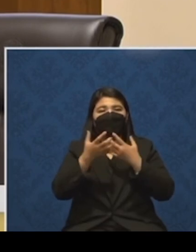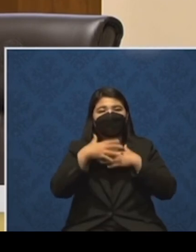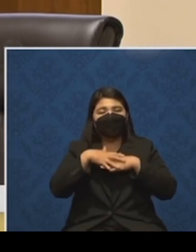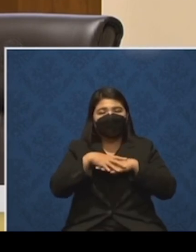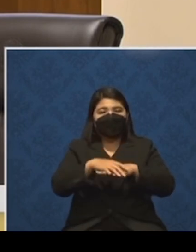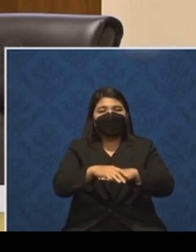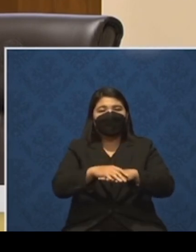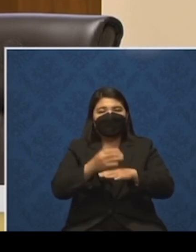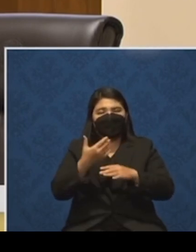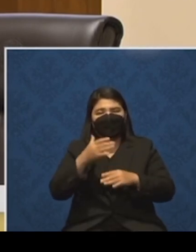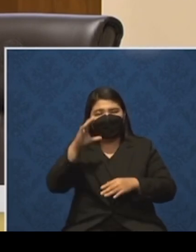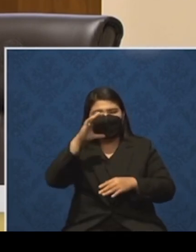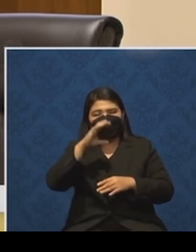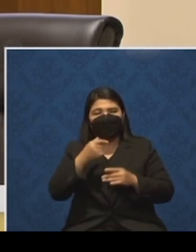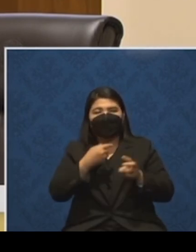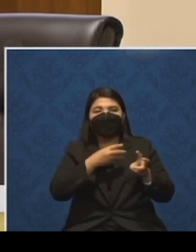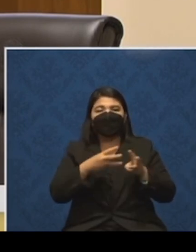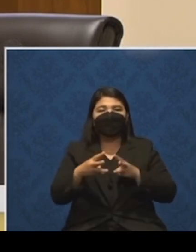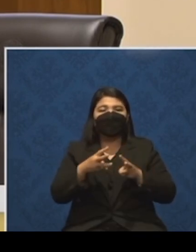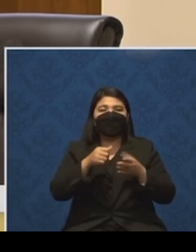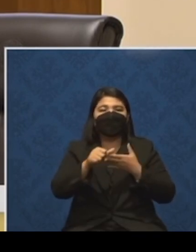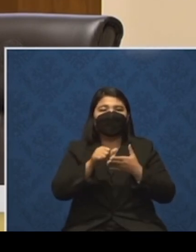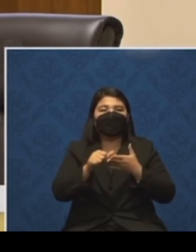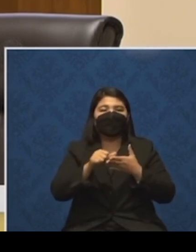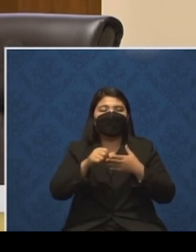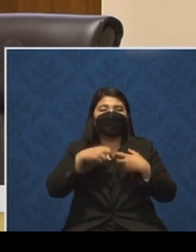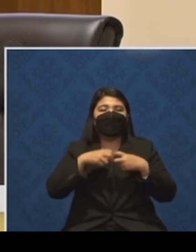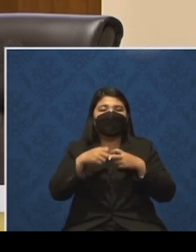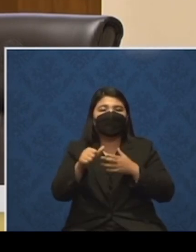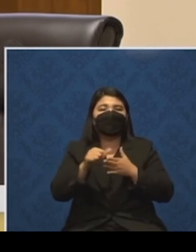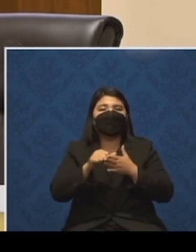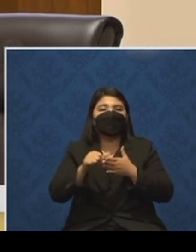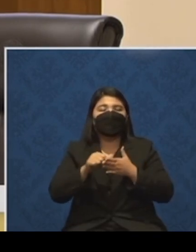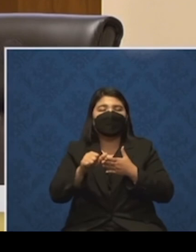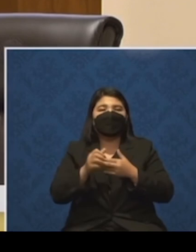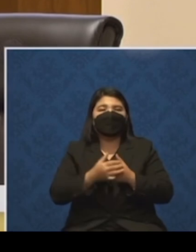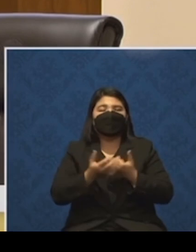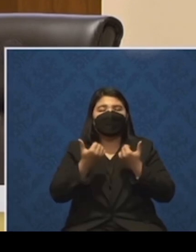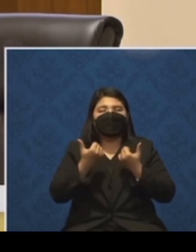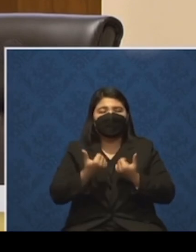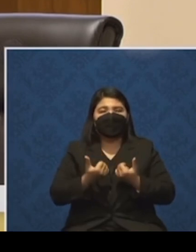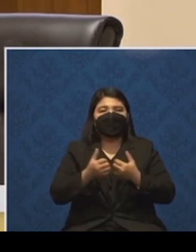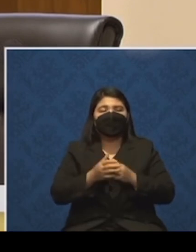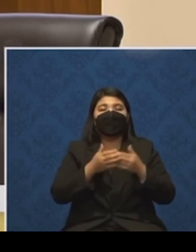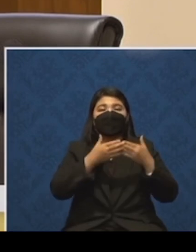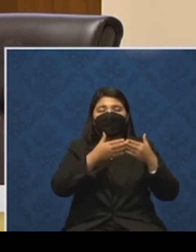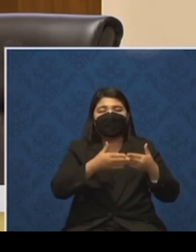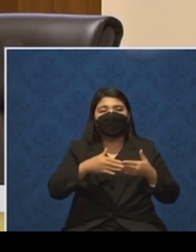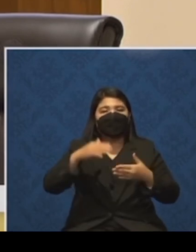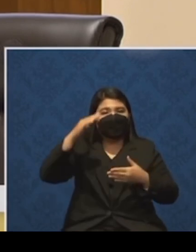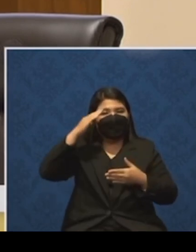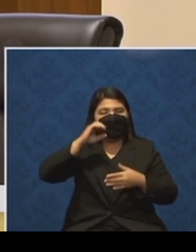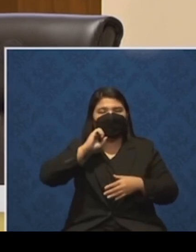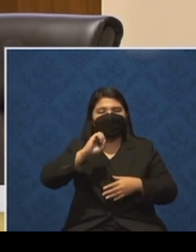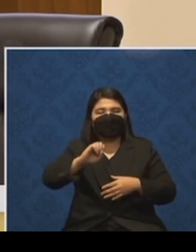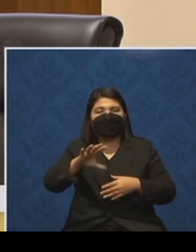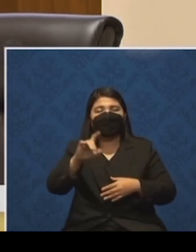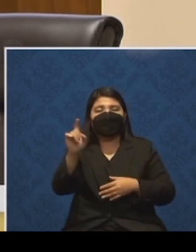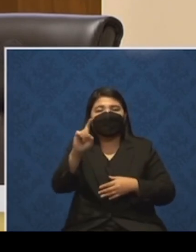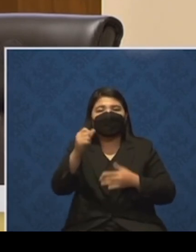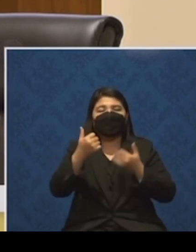างออกในแก้ปัญหาต่างๆและการดำเนินการซึ่งกองทัพเรือยืนยันว่าจะต้องดำเนินการให้เป็นไปตามสัญญ